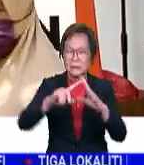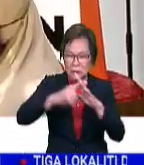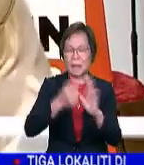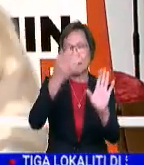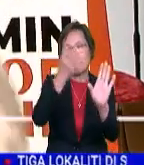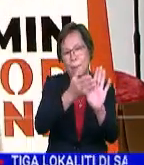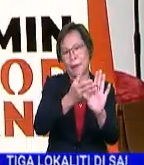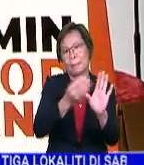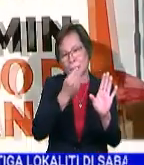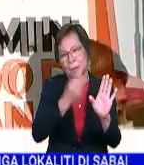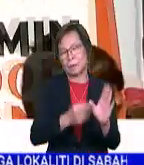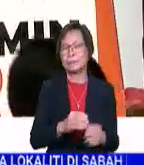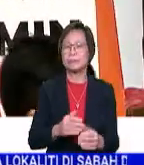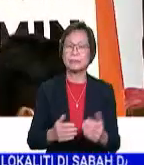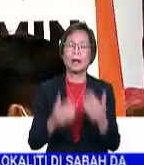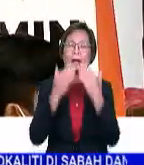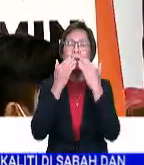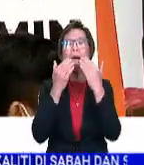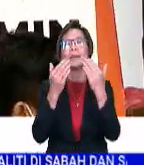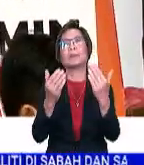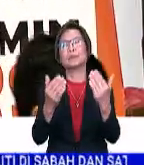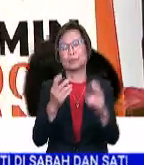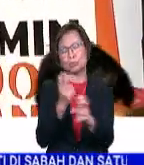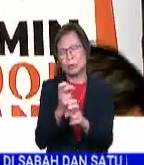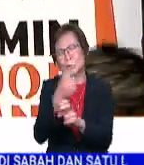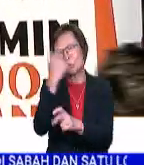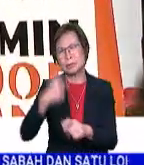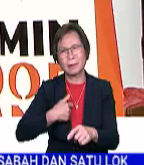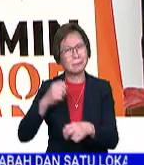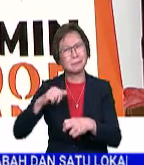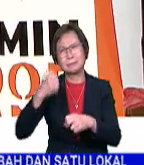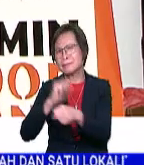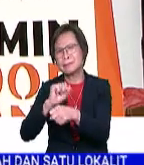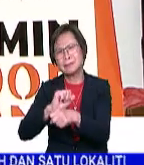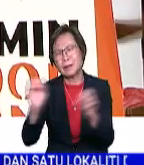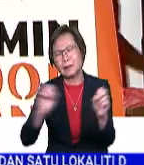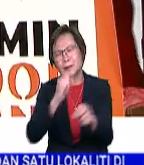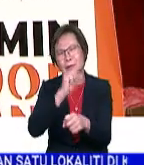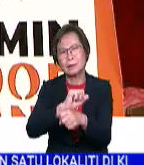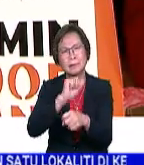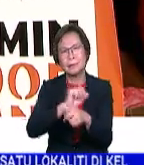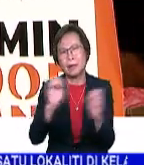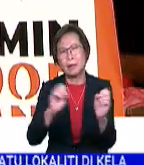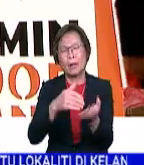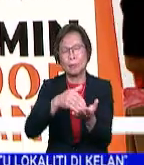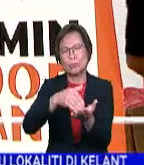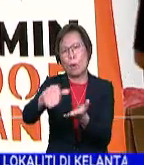Alhamdulillah lah, syukur nikmat lah. Agak sukar lah sebab saya tak boleh kerja. Saya